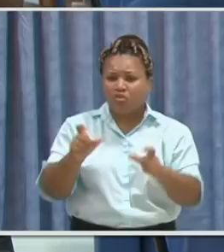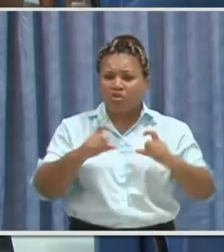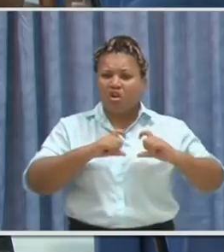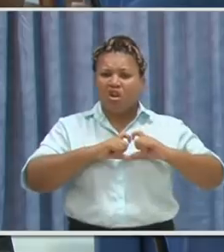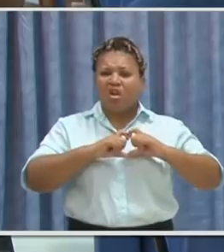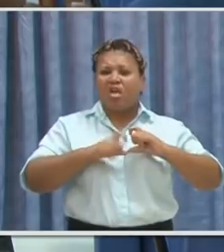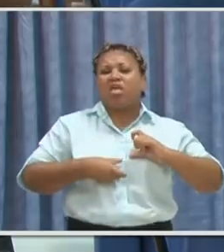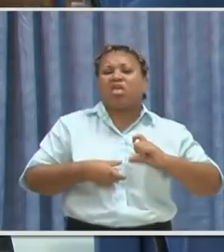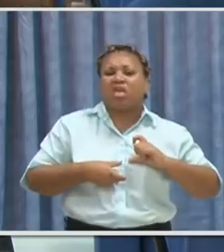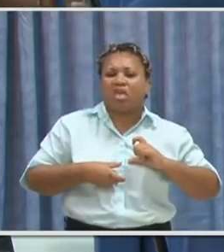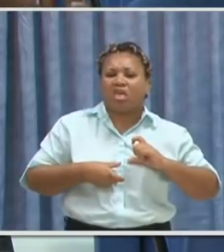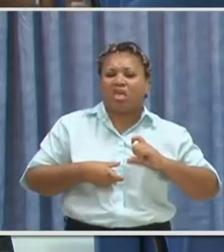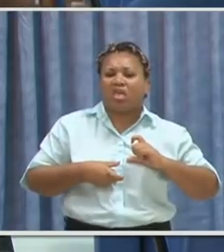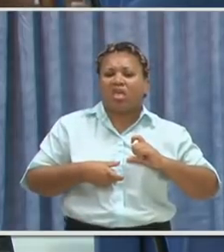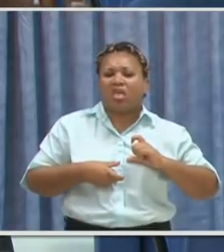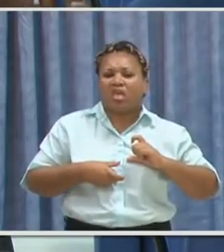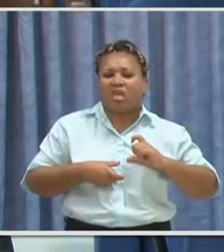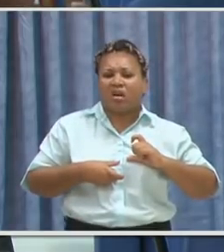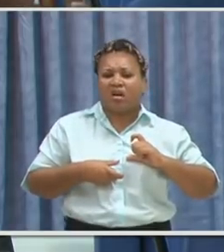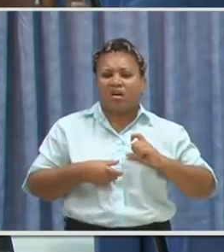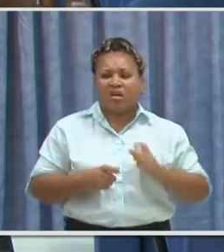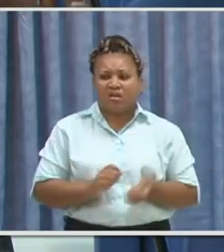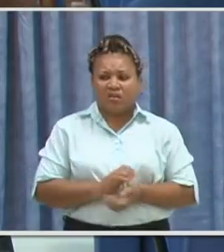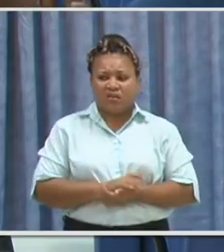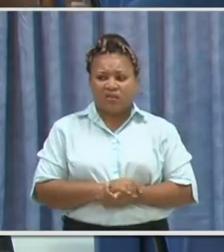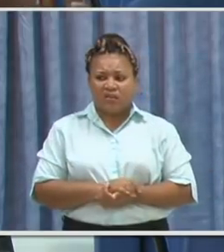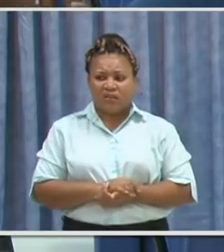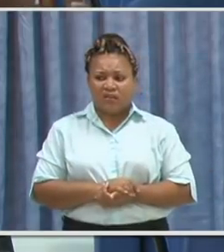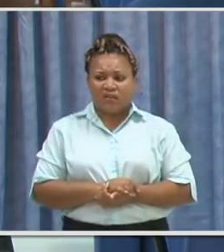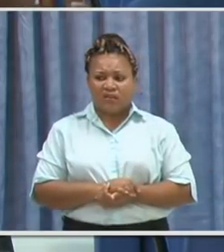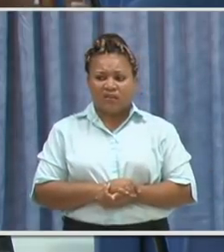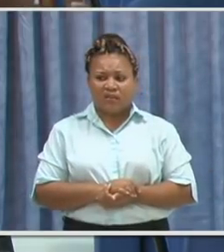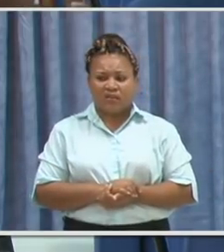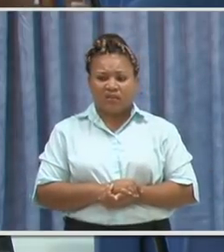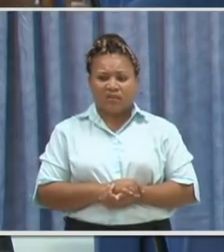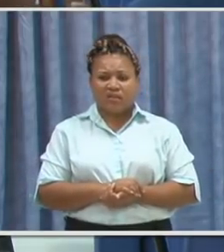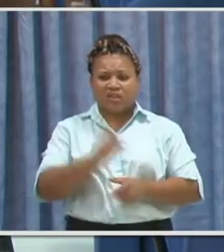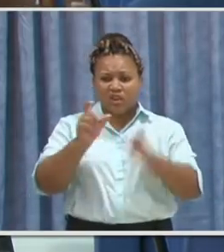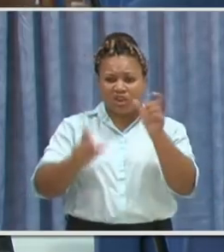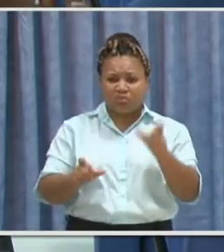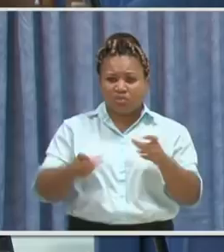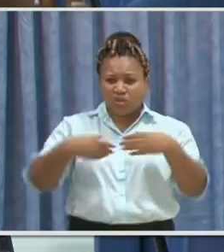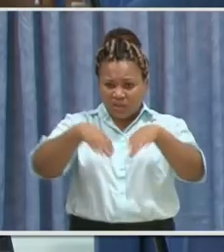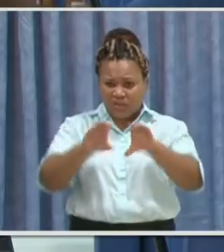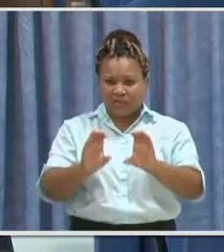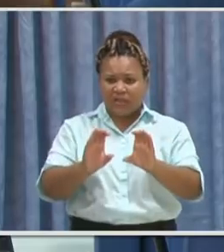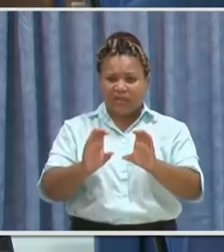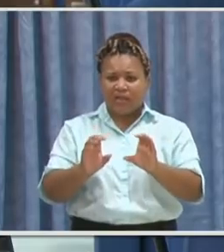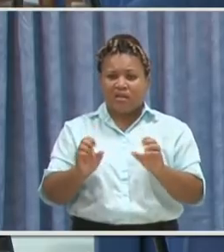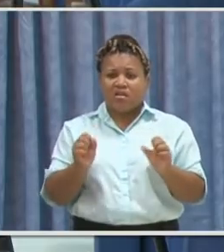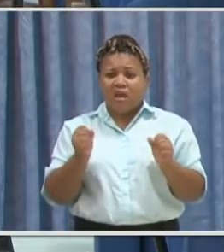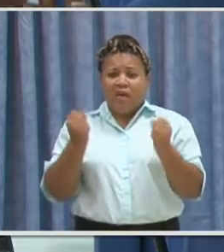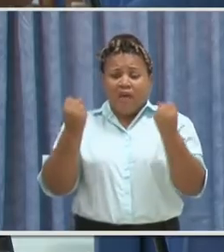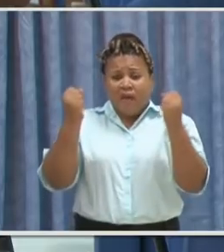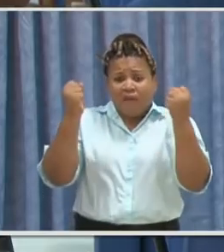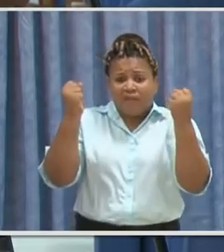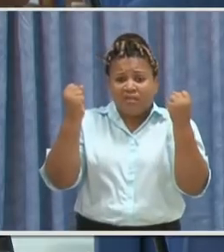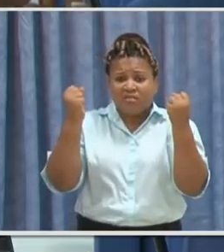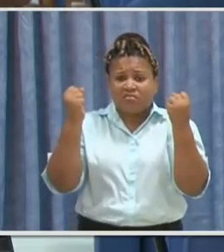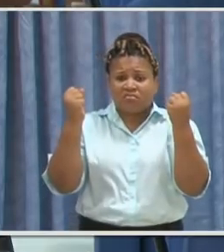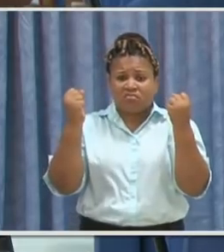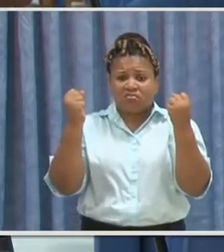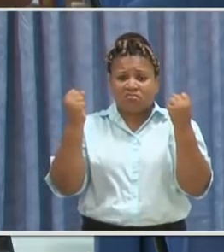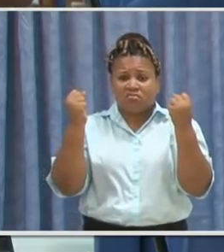en considération l'opinion publique, ok, contre sa situation là, les autres pour faire les